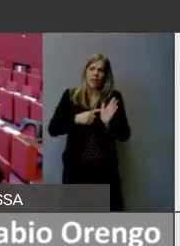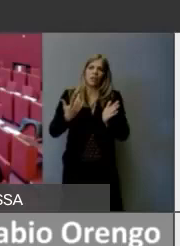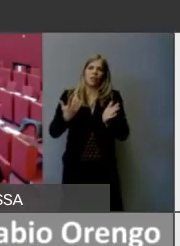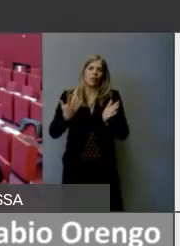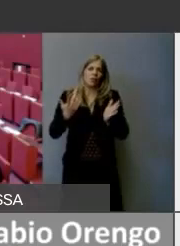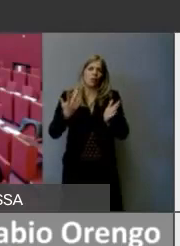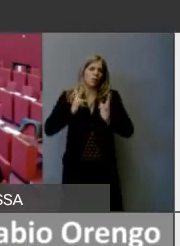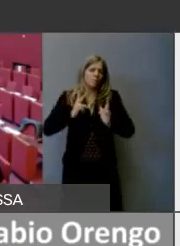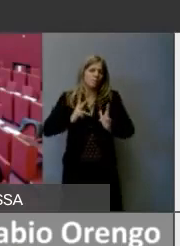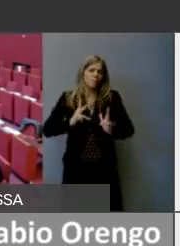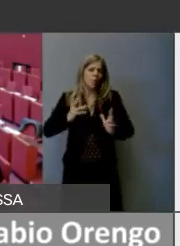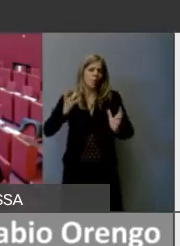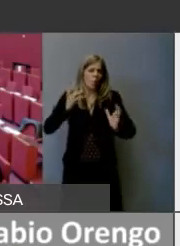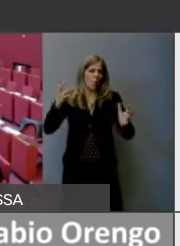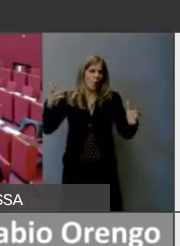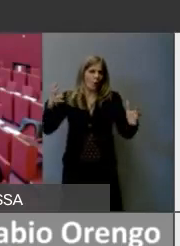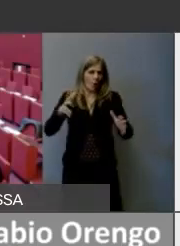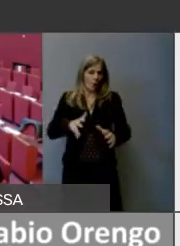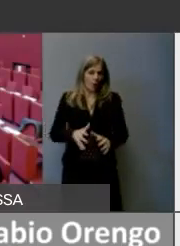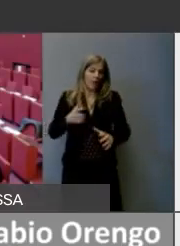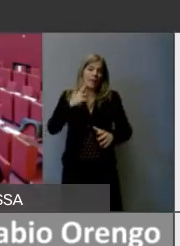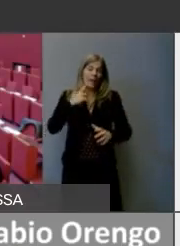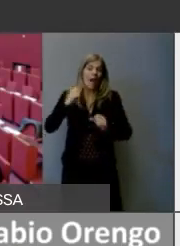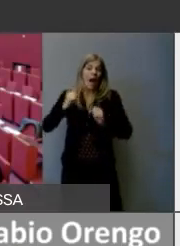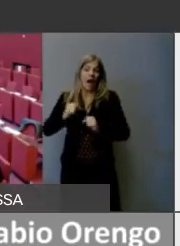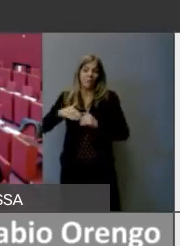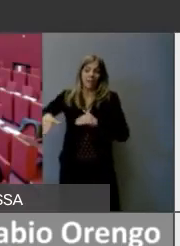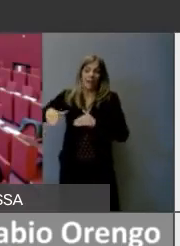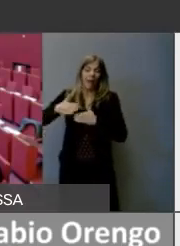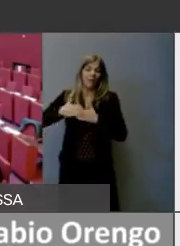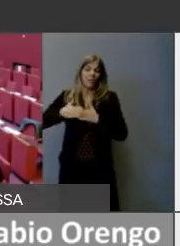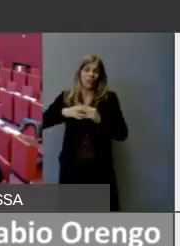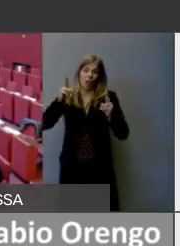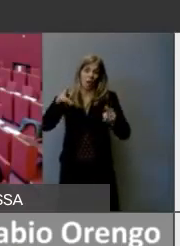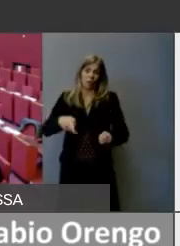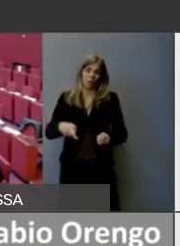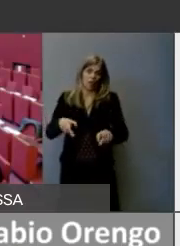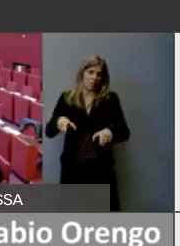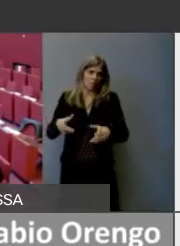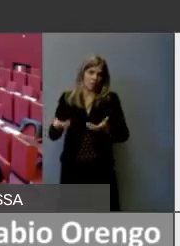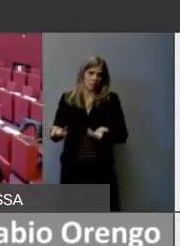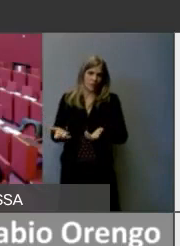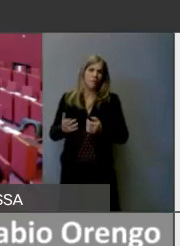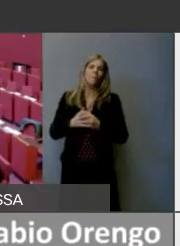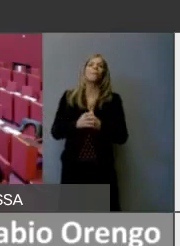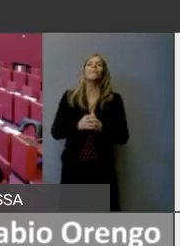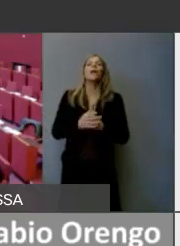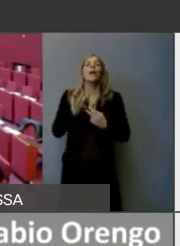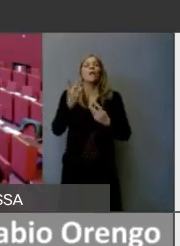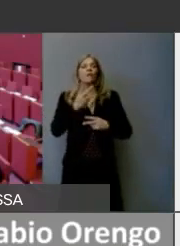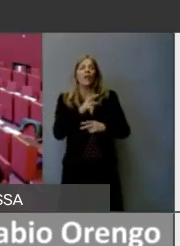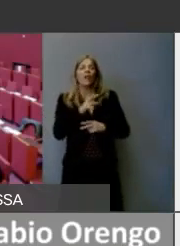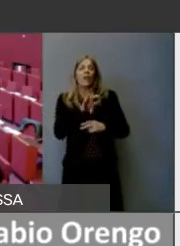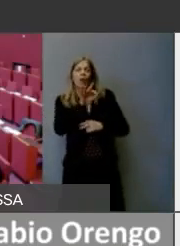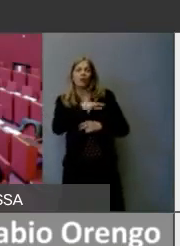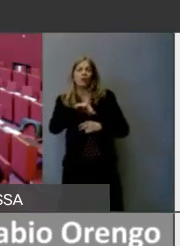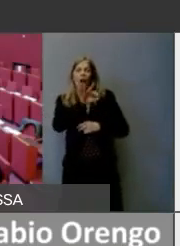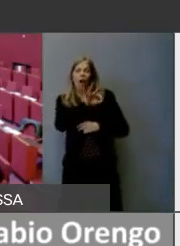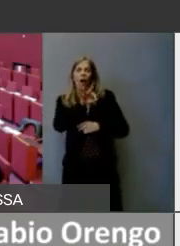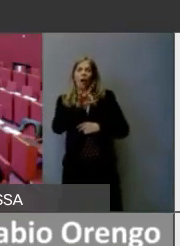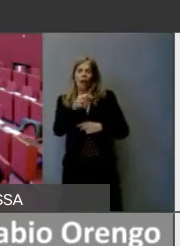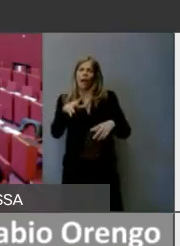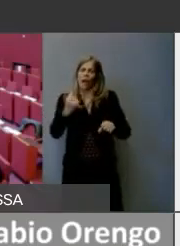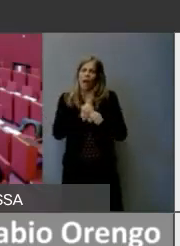limitrofe al sedime autostradale. Alcuni interventi sono già